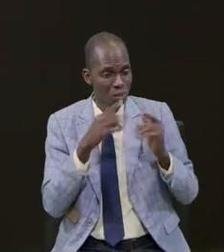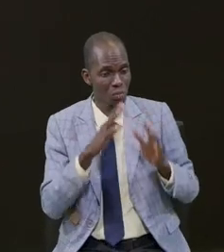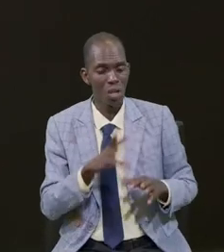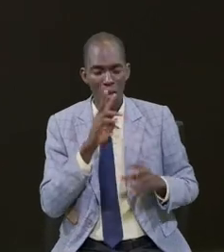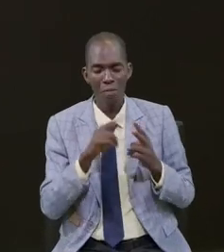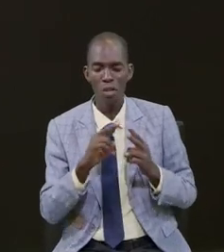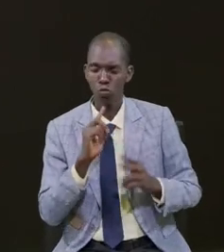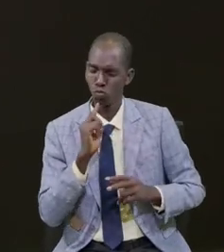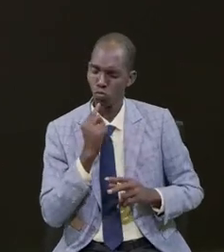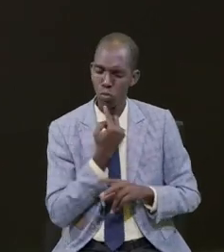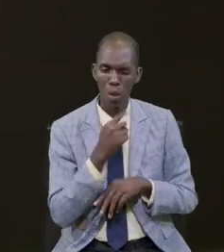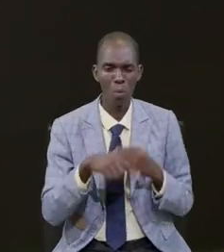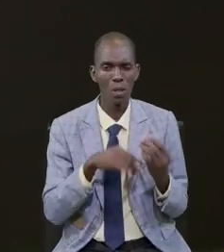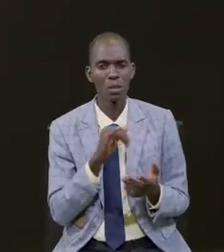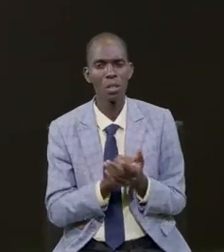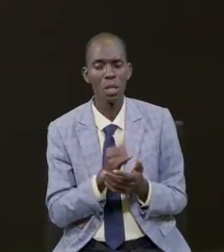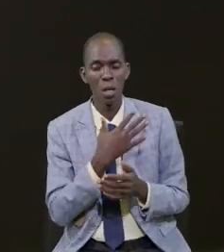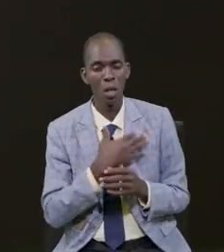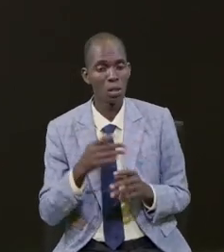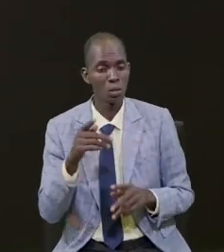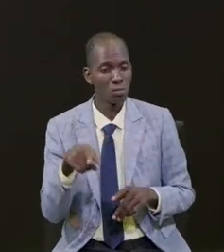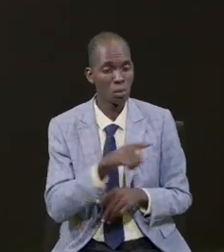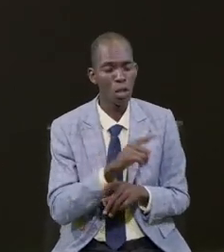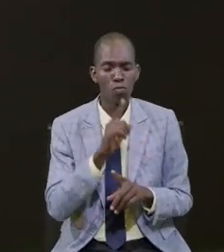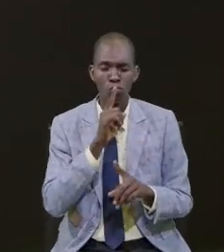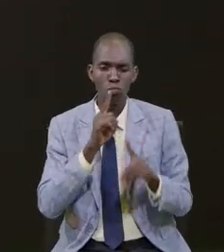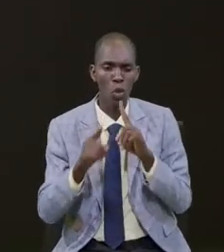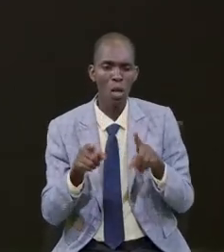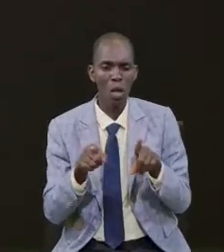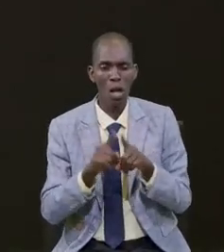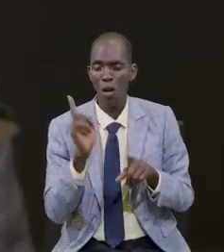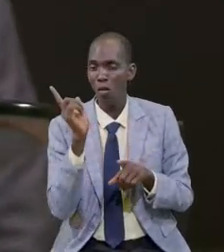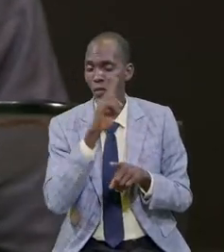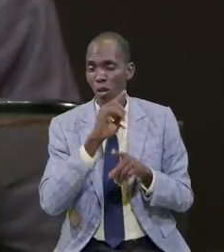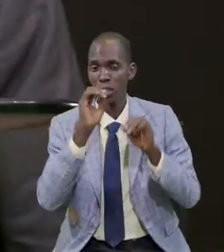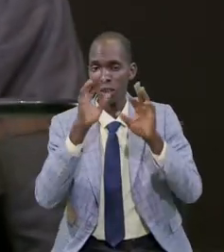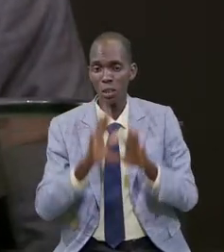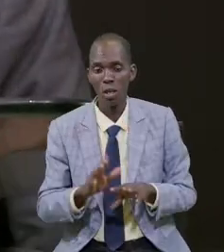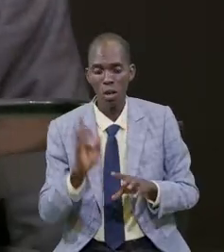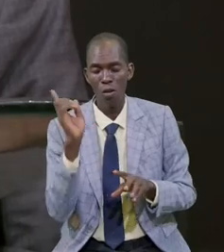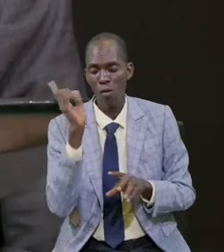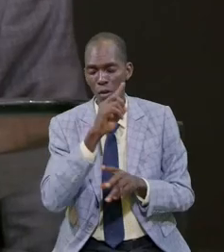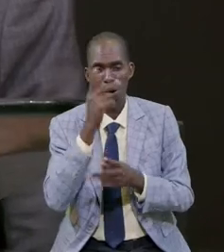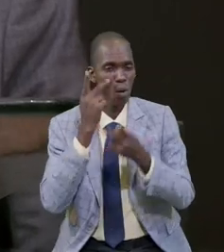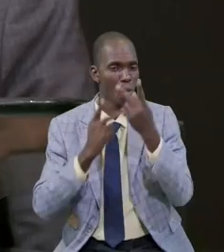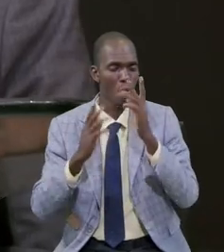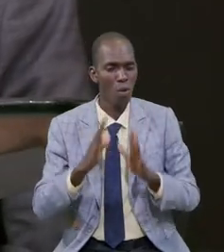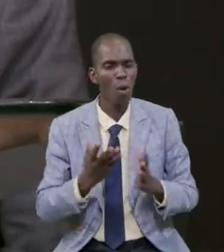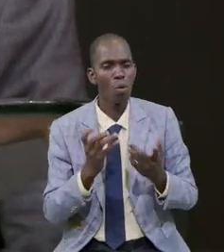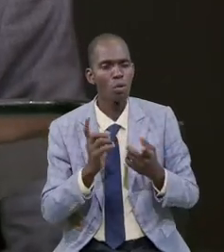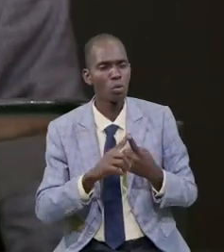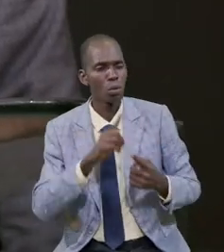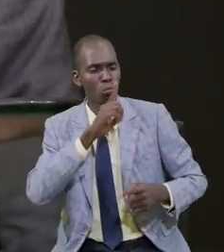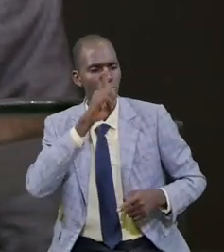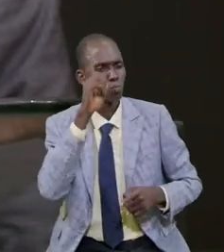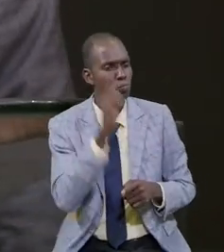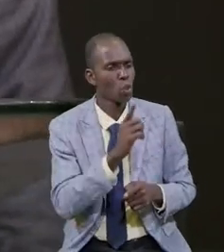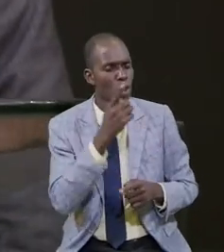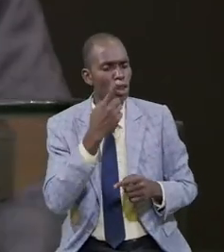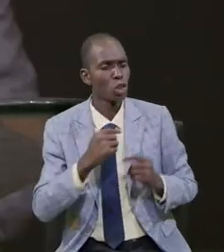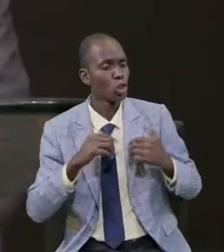Et ils vont parler. Ils sont de faux enseignants, faux docteurs. Ils vont assurer aux jeunes,